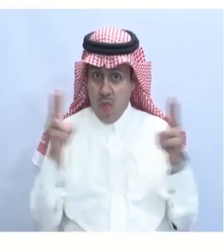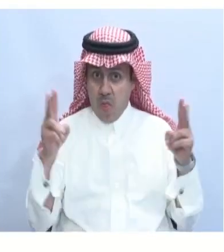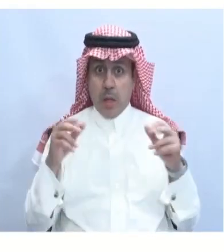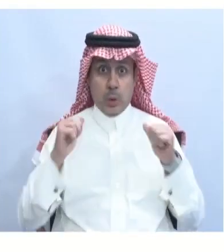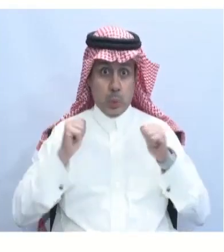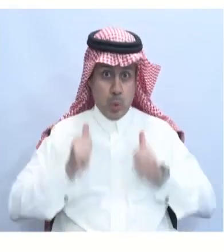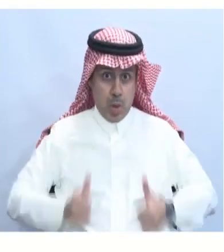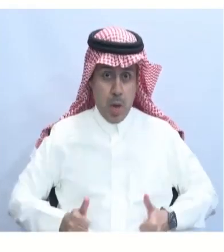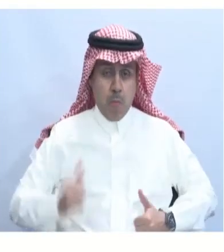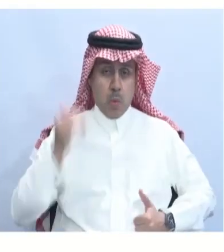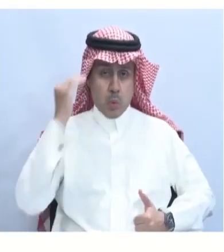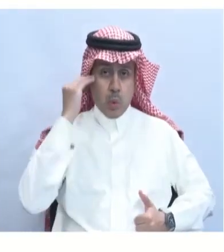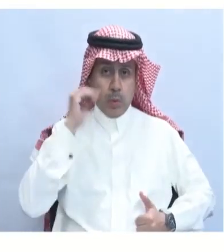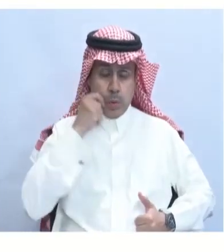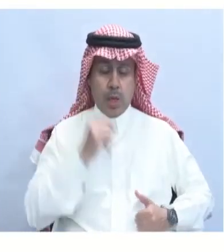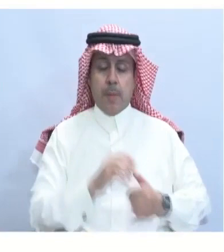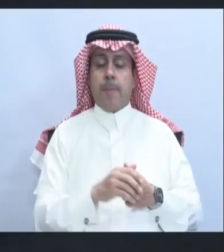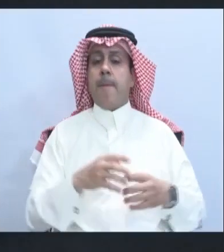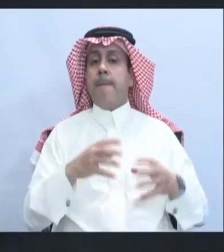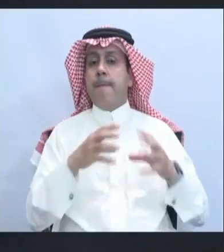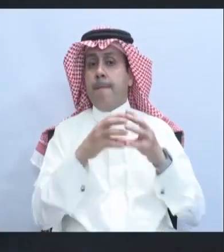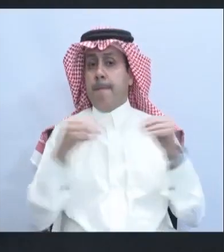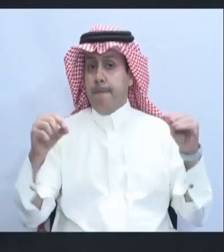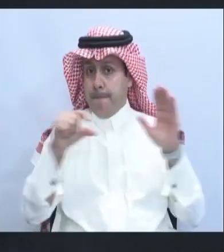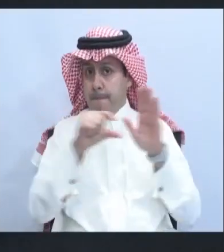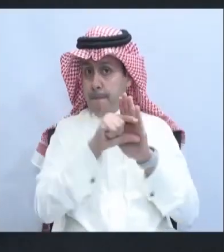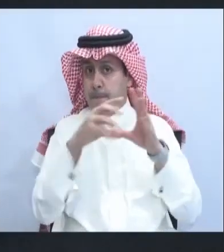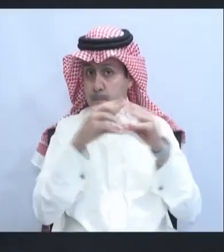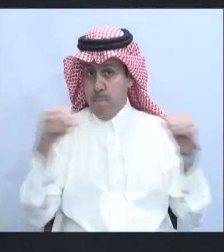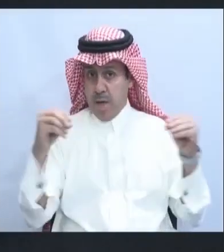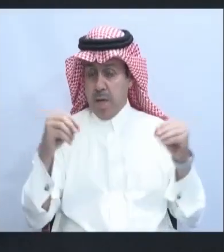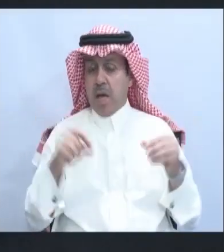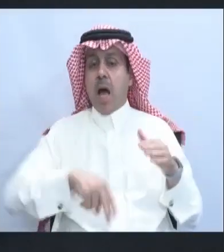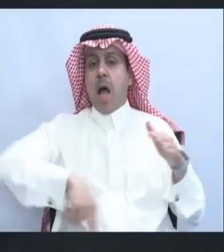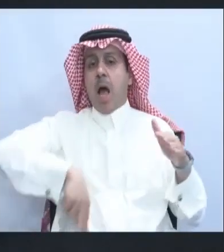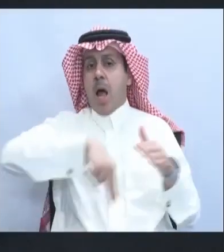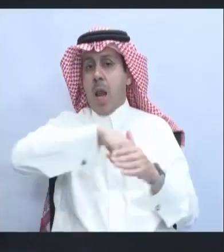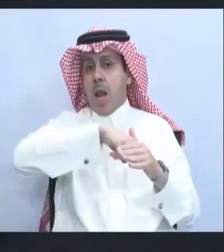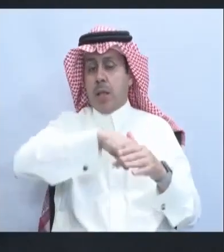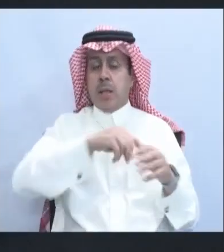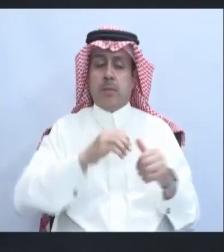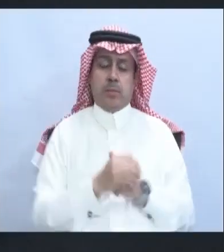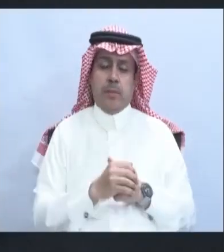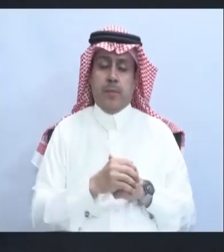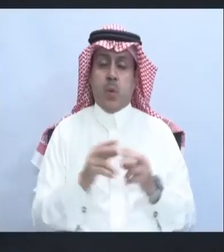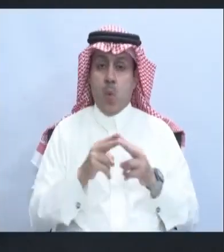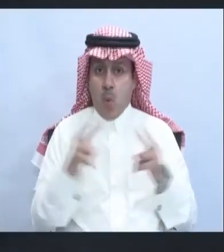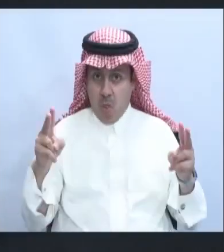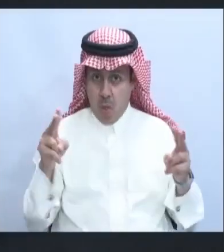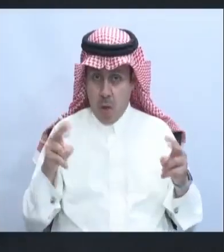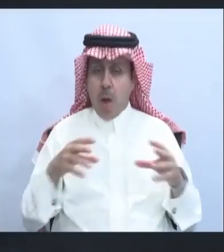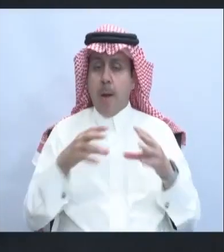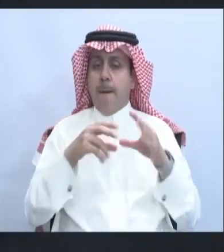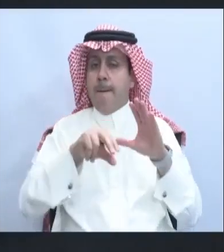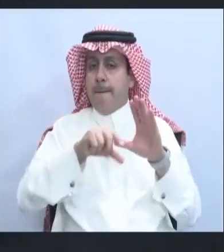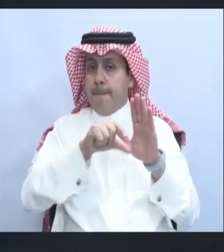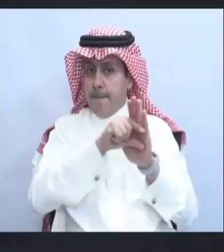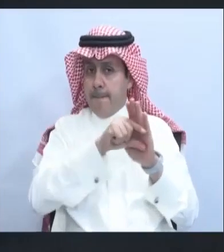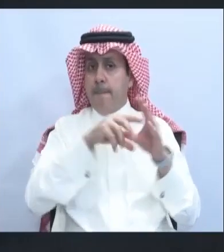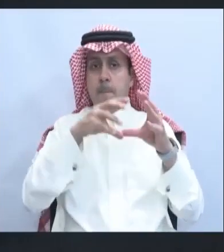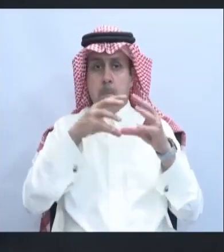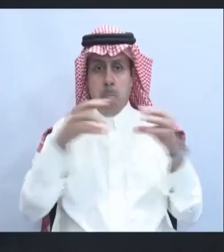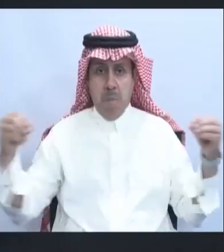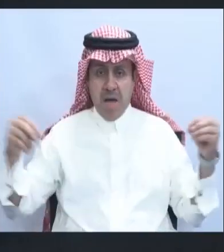والطالبه معنى العده قبل الدخول في تفاصيل العده واحكامها لابد ان يعرف الطالب والطالبه ما